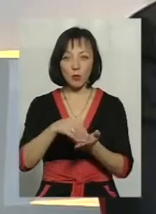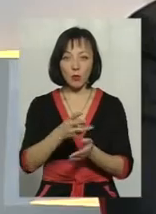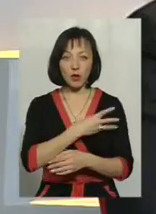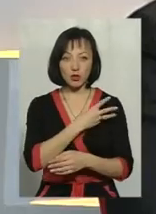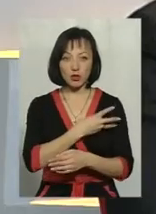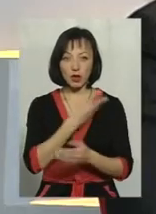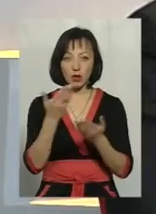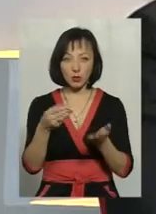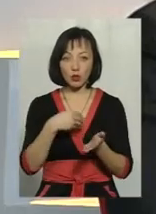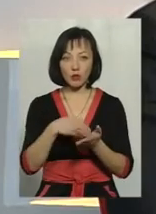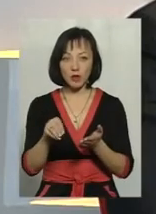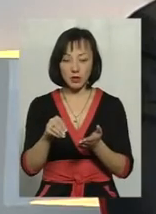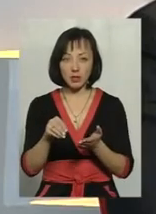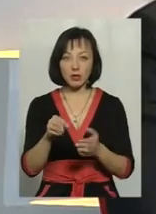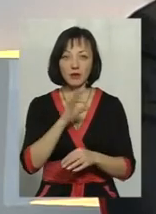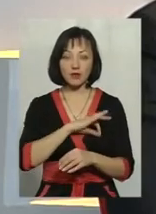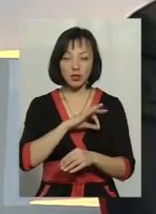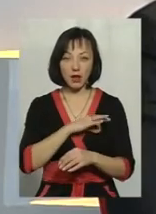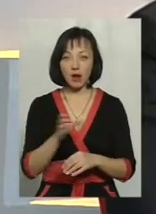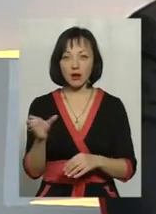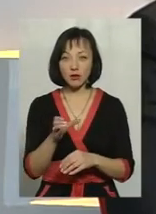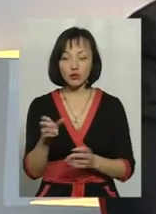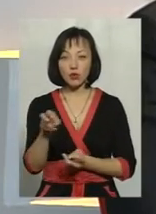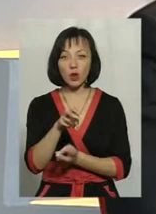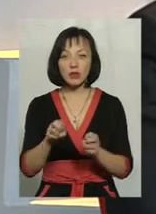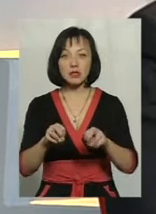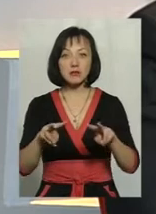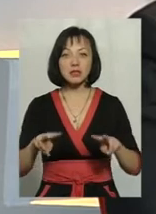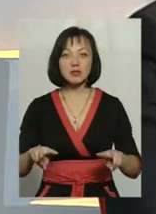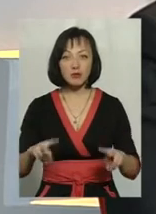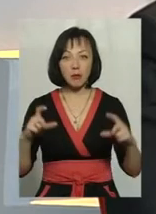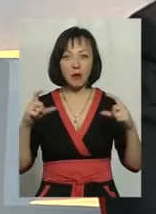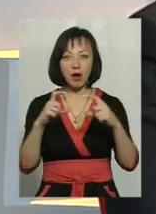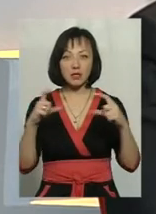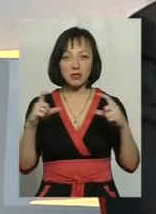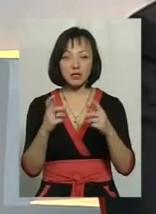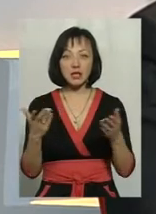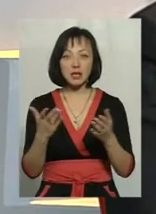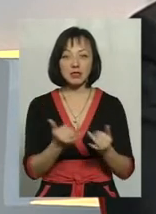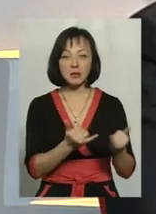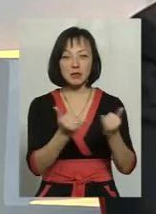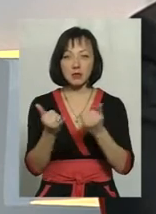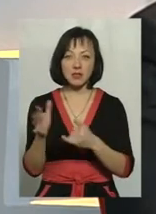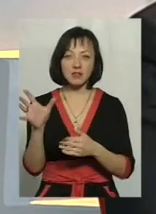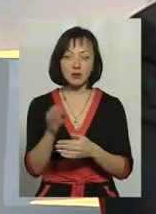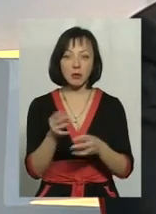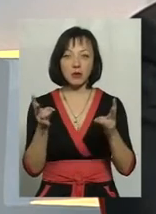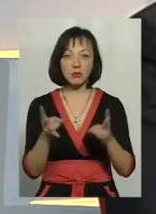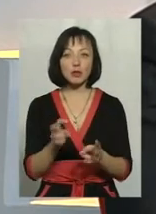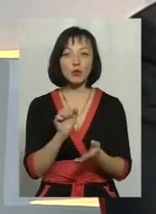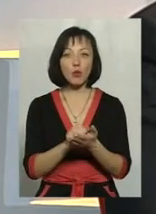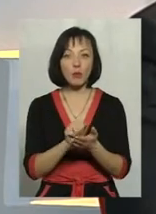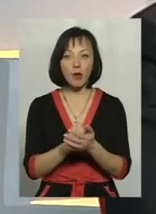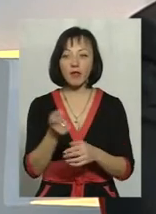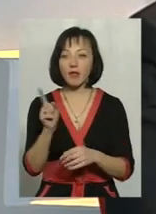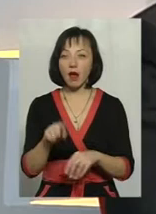бажаєте купити для вживання алкоголь, то шукати спеціальні спеціалізовані магазини, які забезпечені всіма необхідними документами.